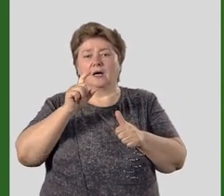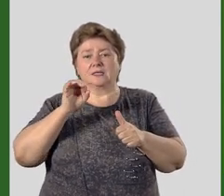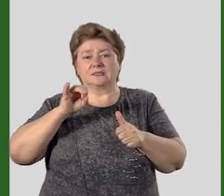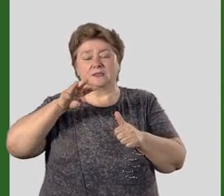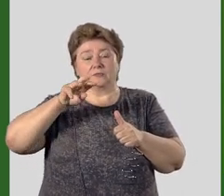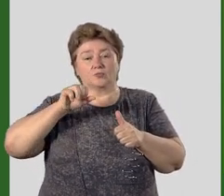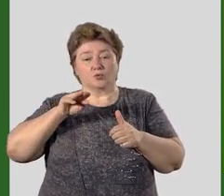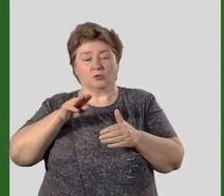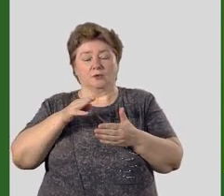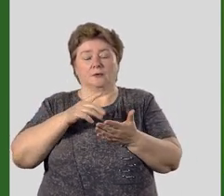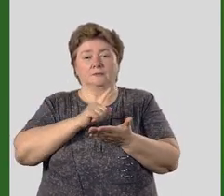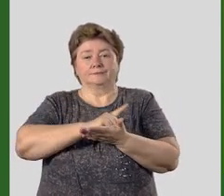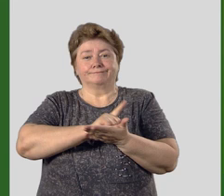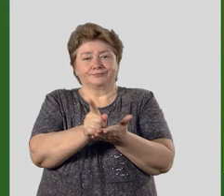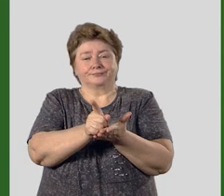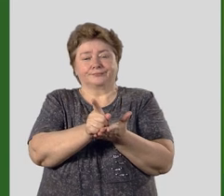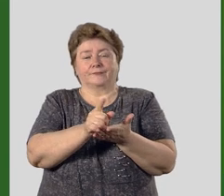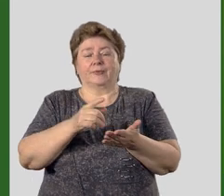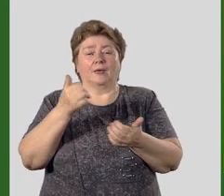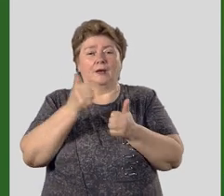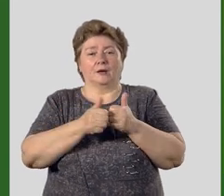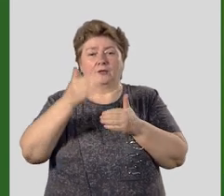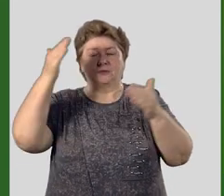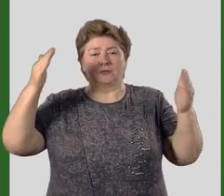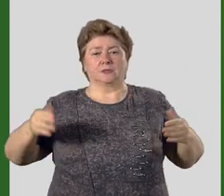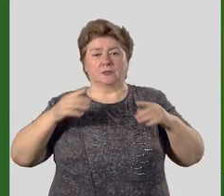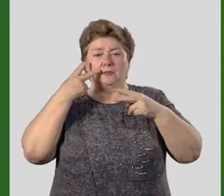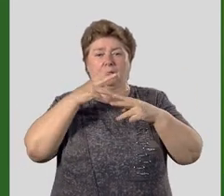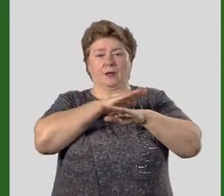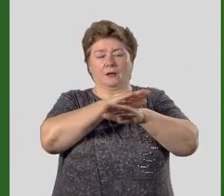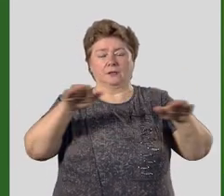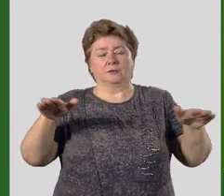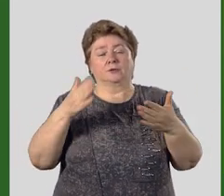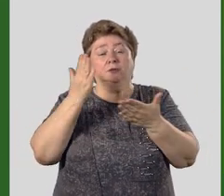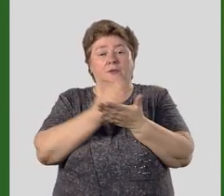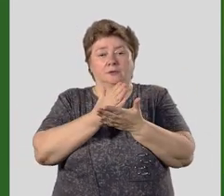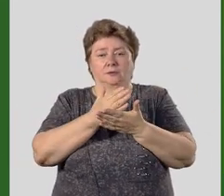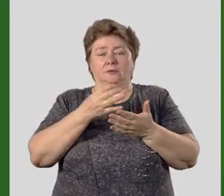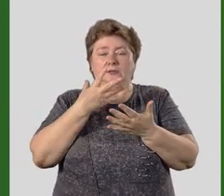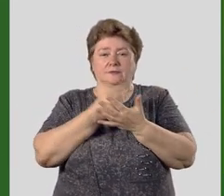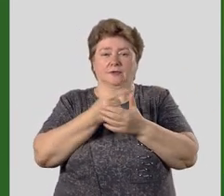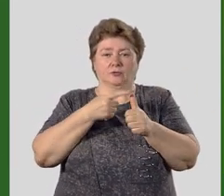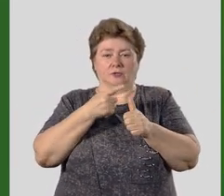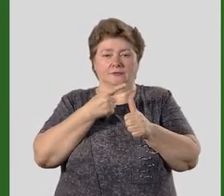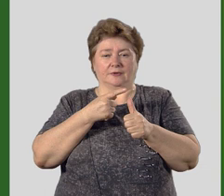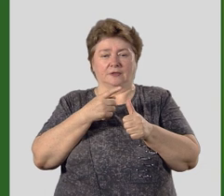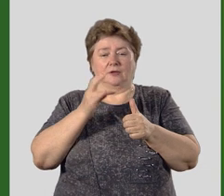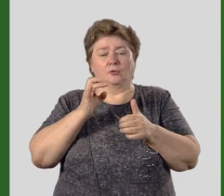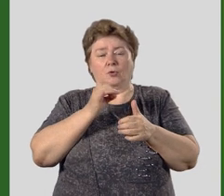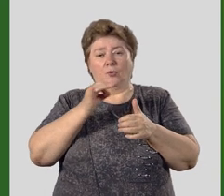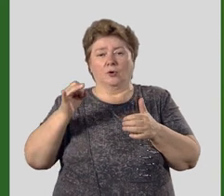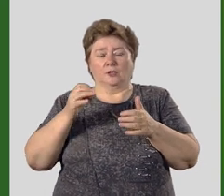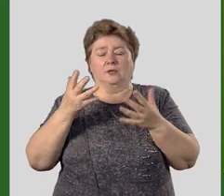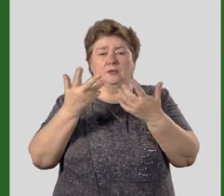азимутом. Значит, каждая сторона горизонта имеет не только свое название, но